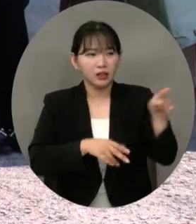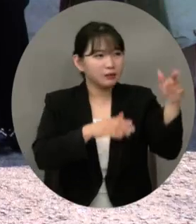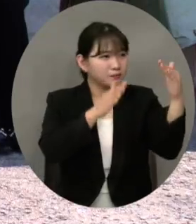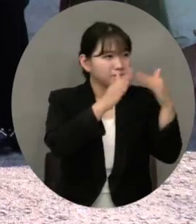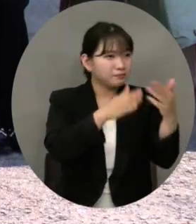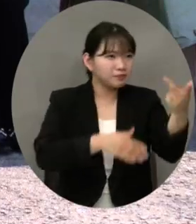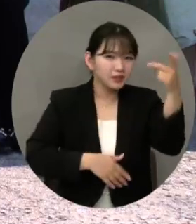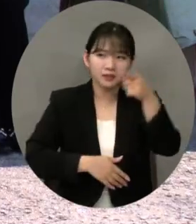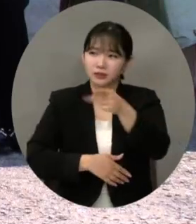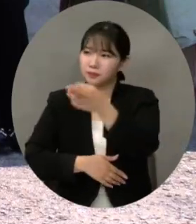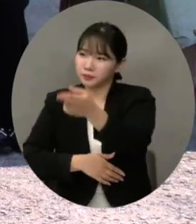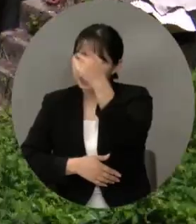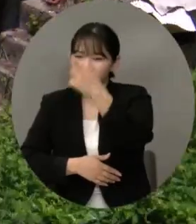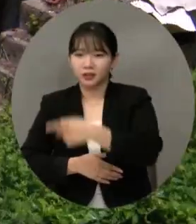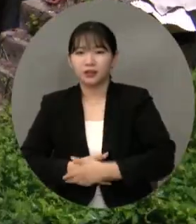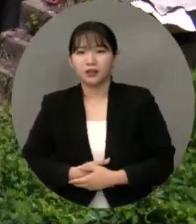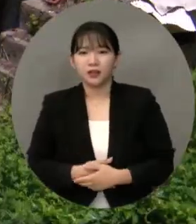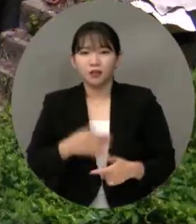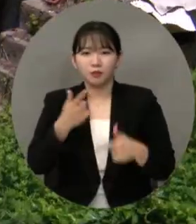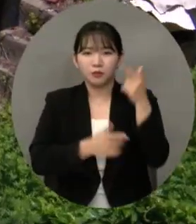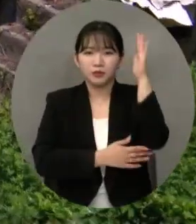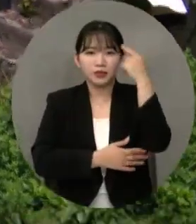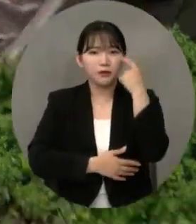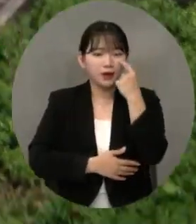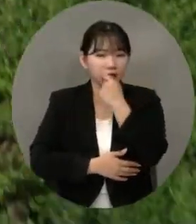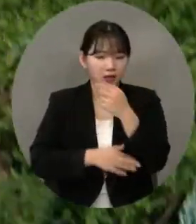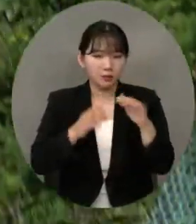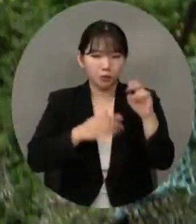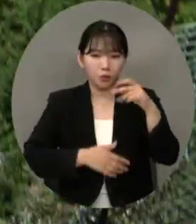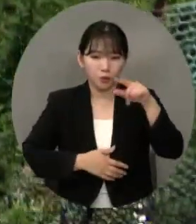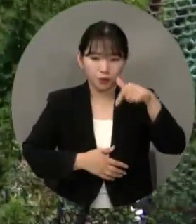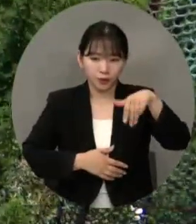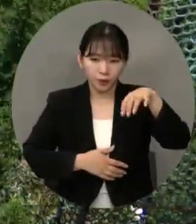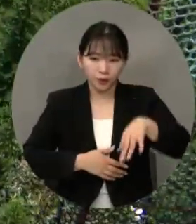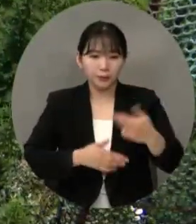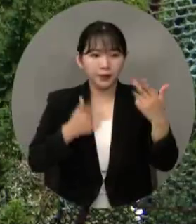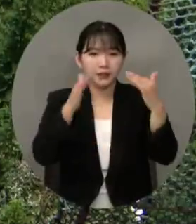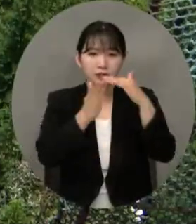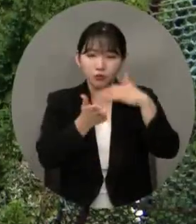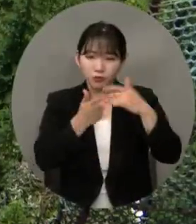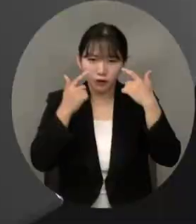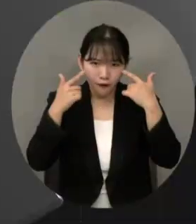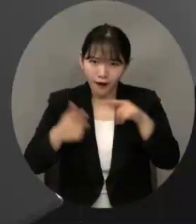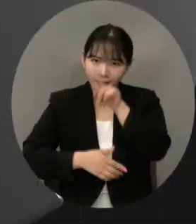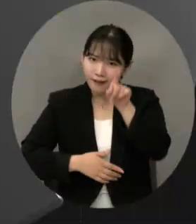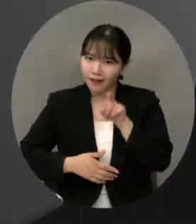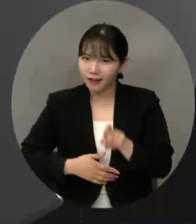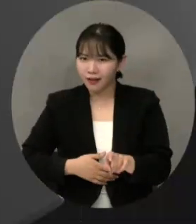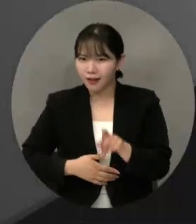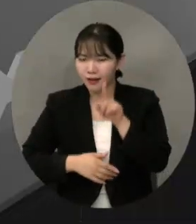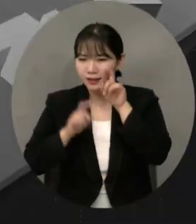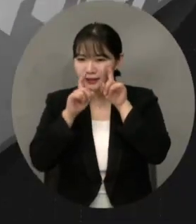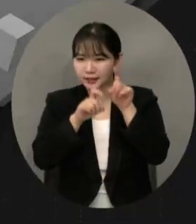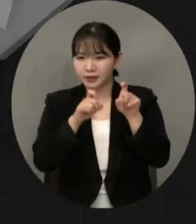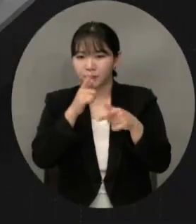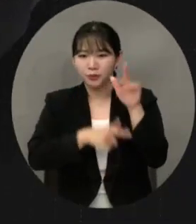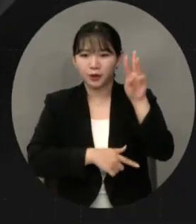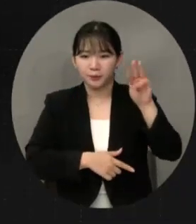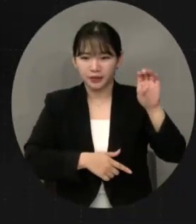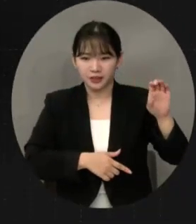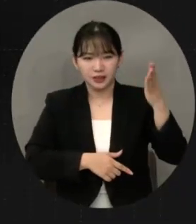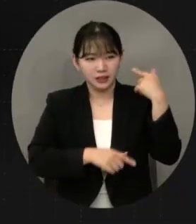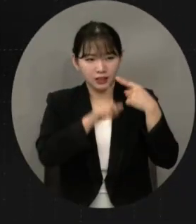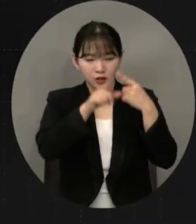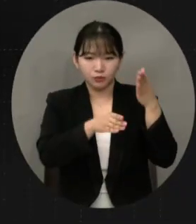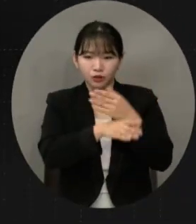저 앞에 집도 비고. 목포시가 파악한 목원동의 빈집 수는 정확할까? 목포 MBC가 지난 1월부터 두